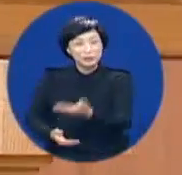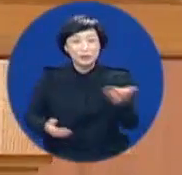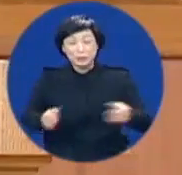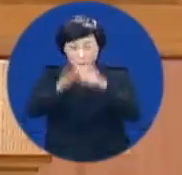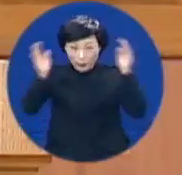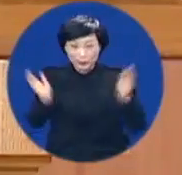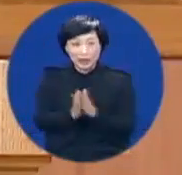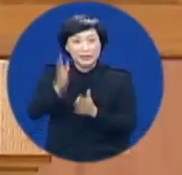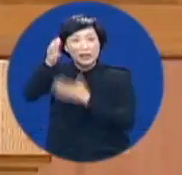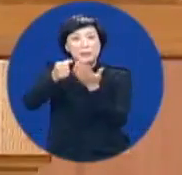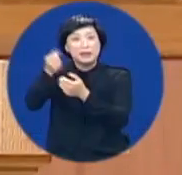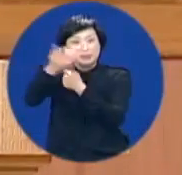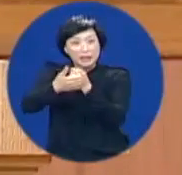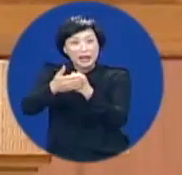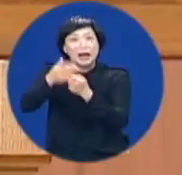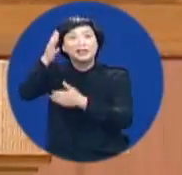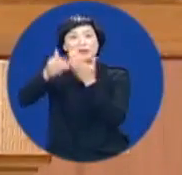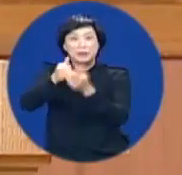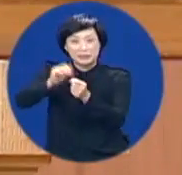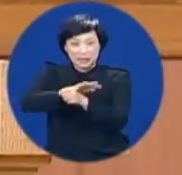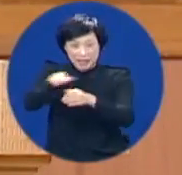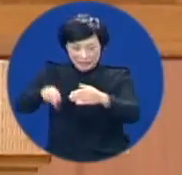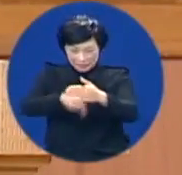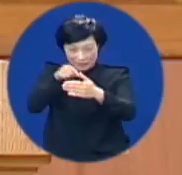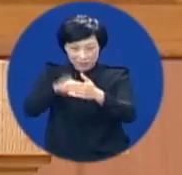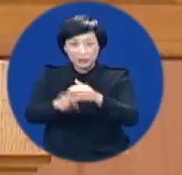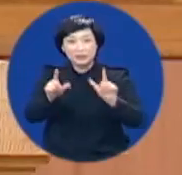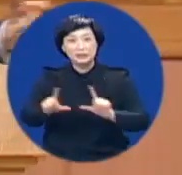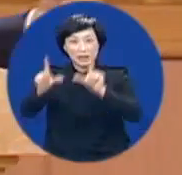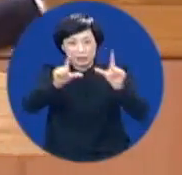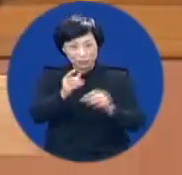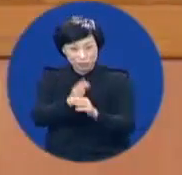은혜, 하나님의 사랑 안에서 살고 있는 사람들입니다.